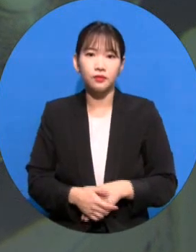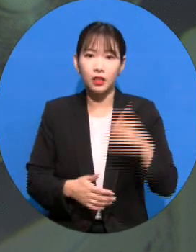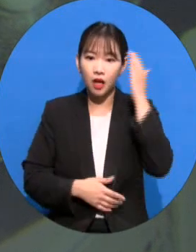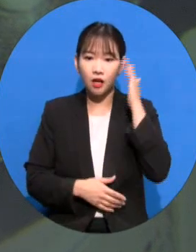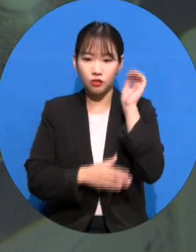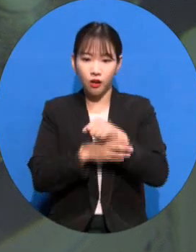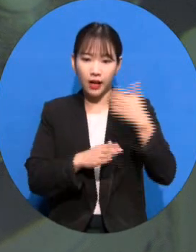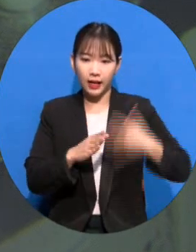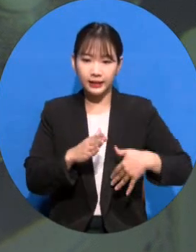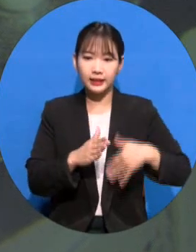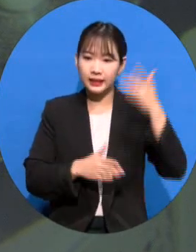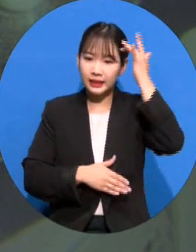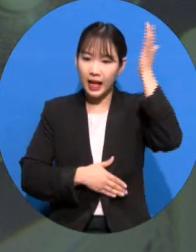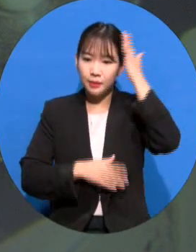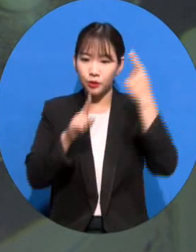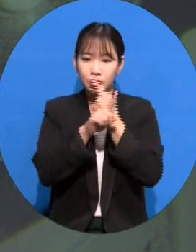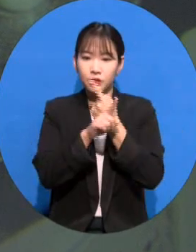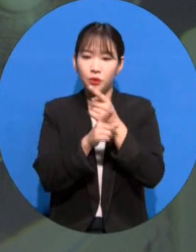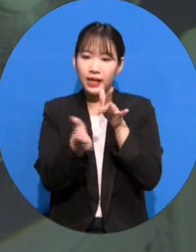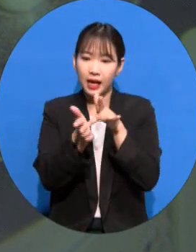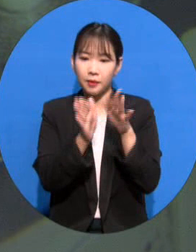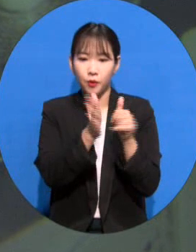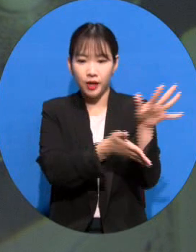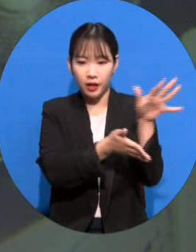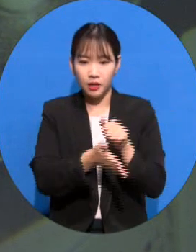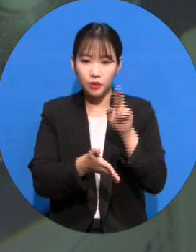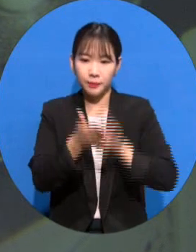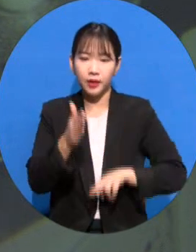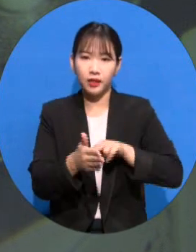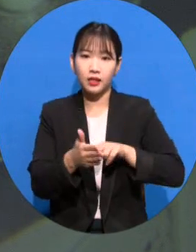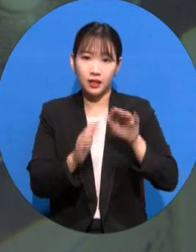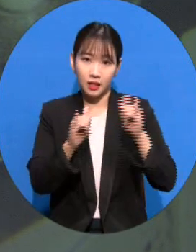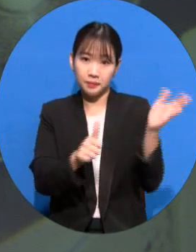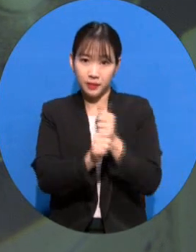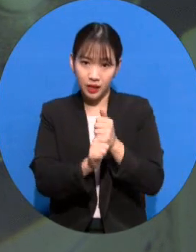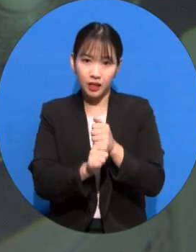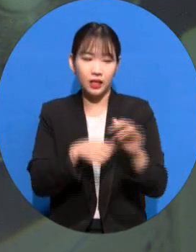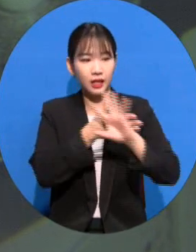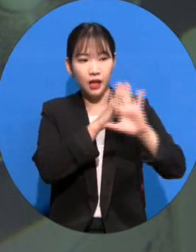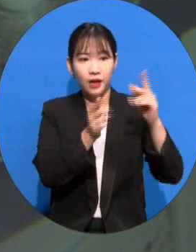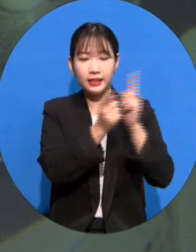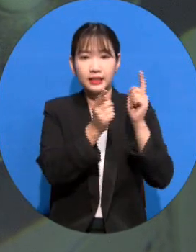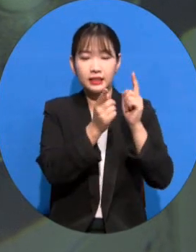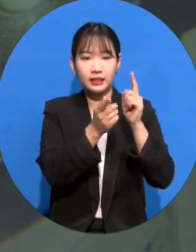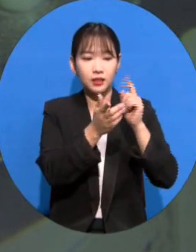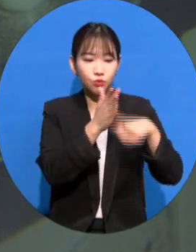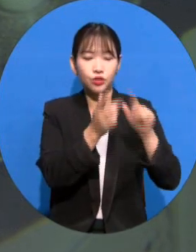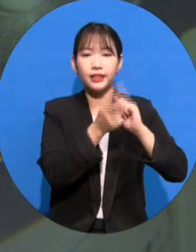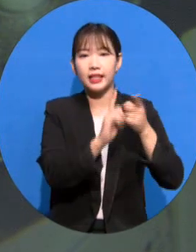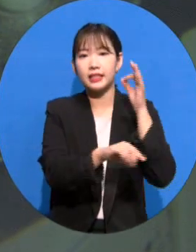국내 허가를 받지 않은 탈모 치료제 등을 몰래 들여와 판매한 일당이 붙잡혔습니다. 이들은 해외 직구 대행업체 행세를